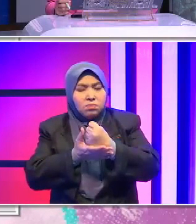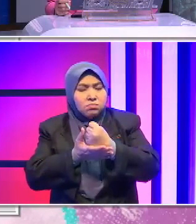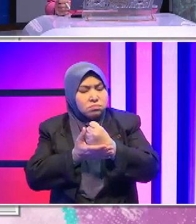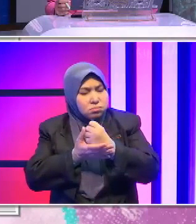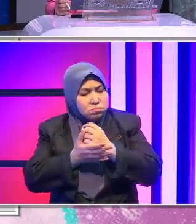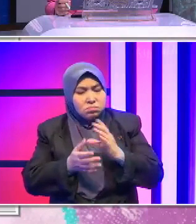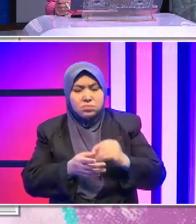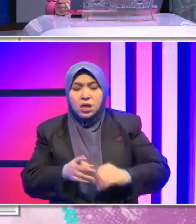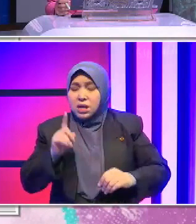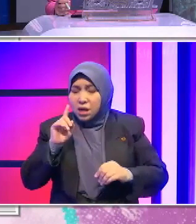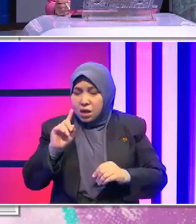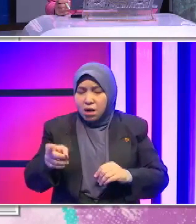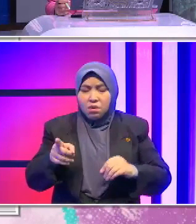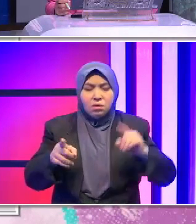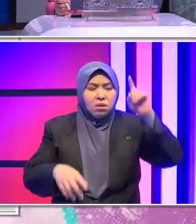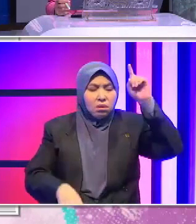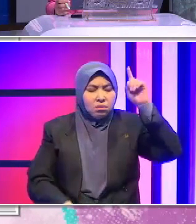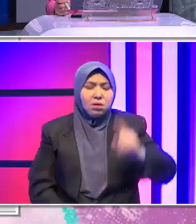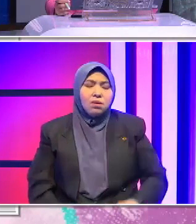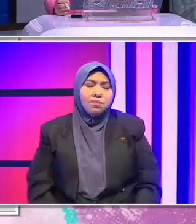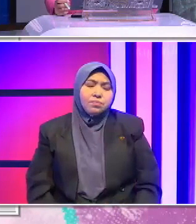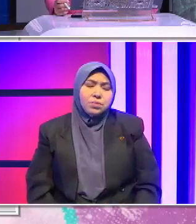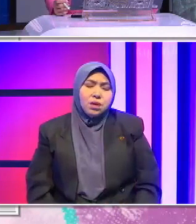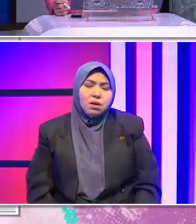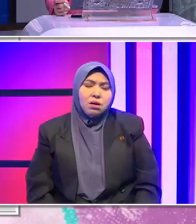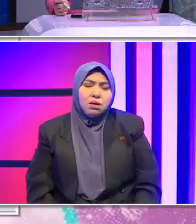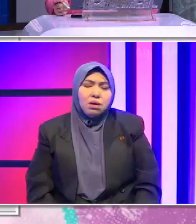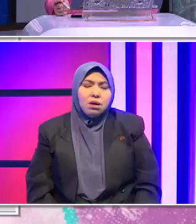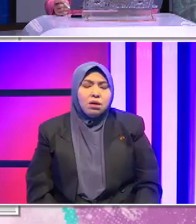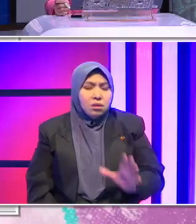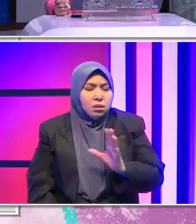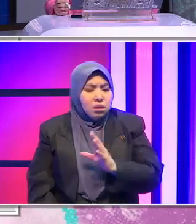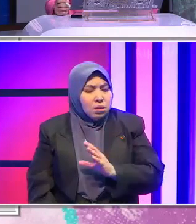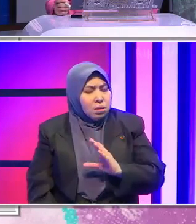أنت سبحانك